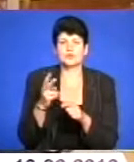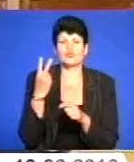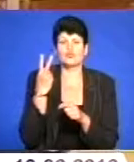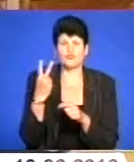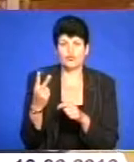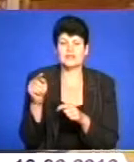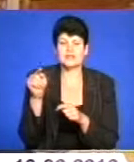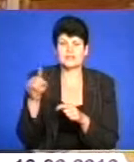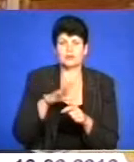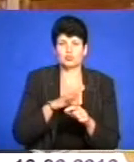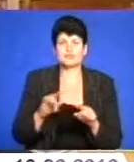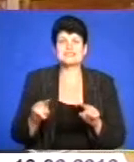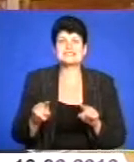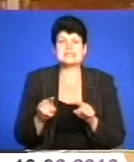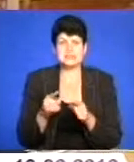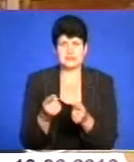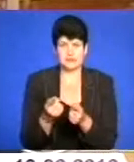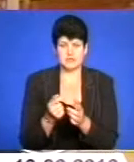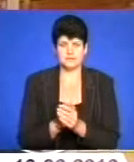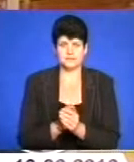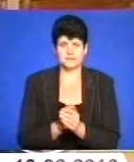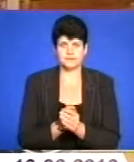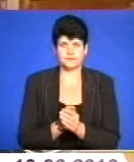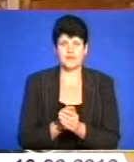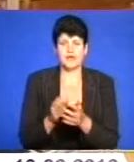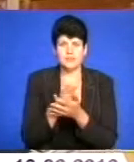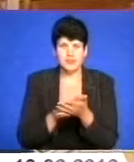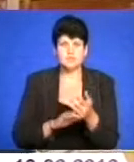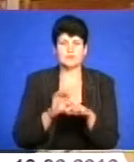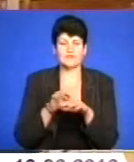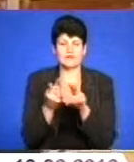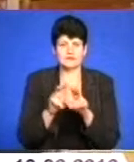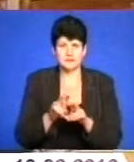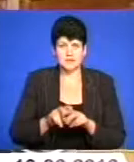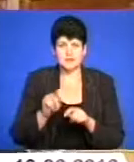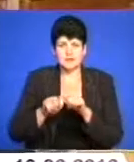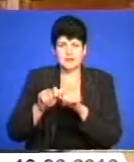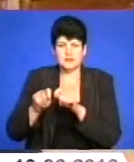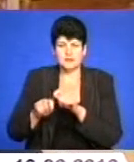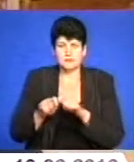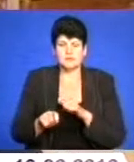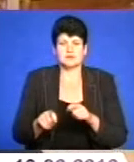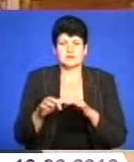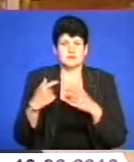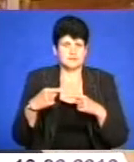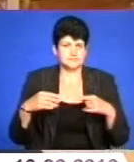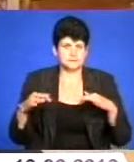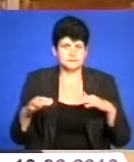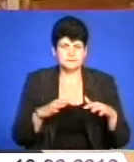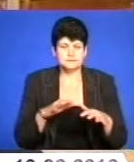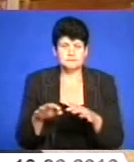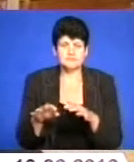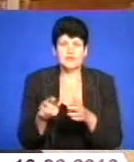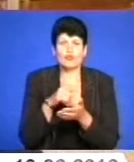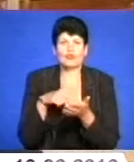двоє із них були затримані. В ході подальших проведення слідчих дій та оперативно-розшукових заходів